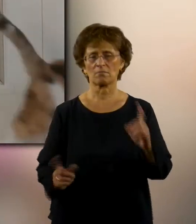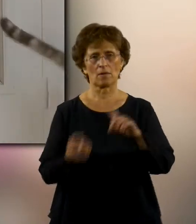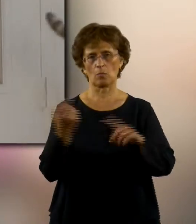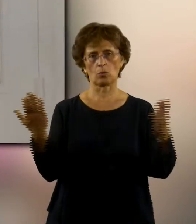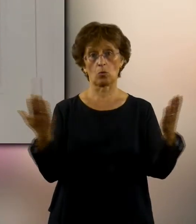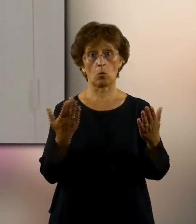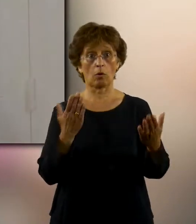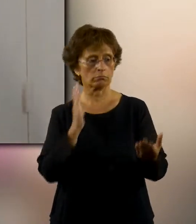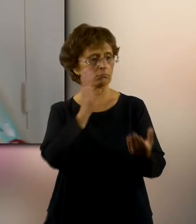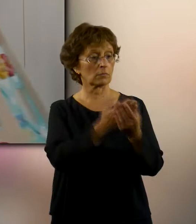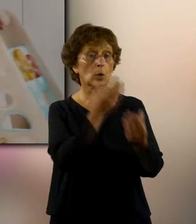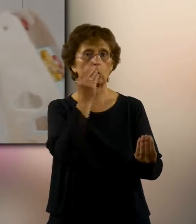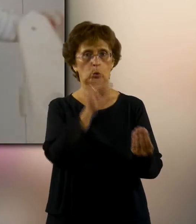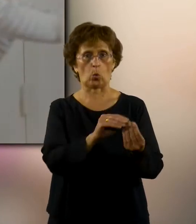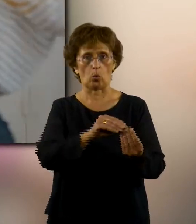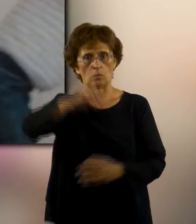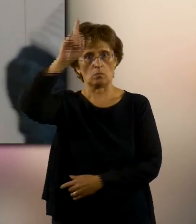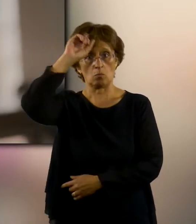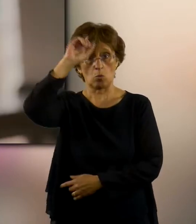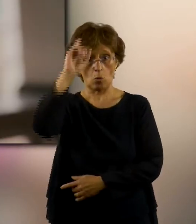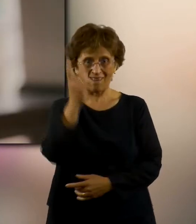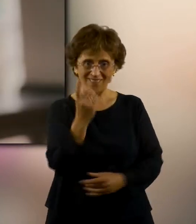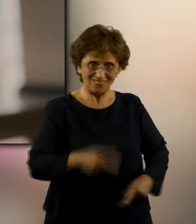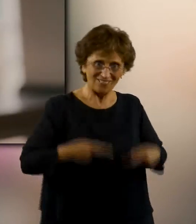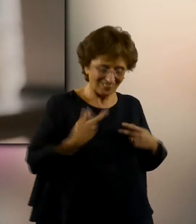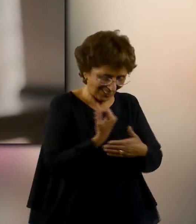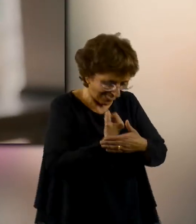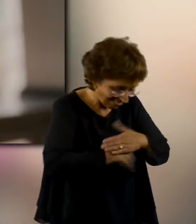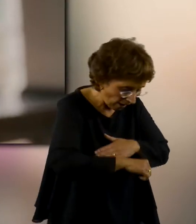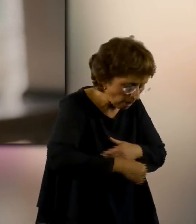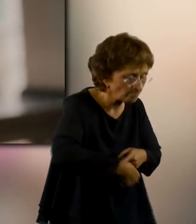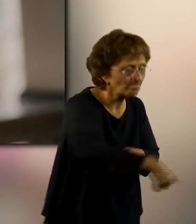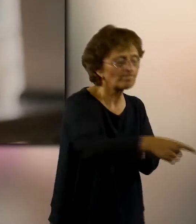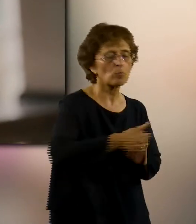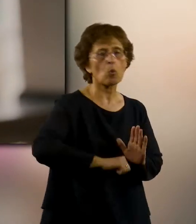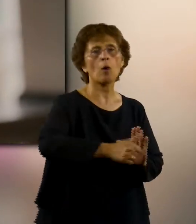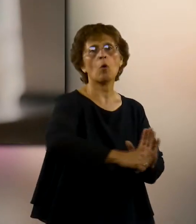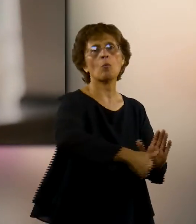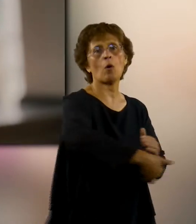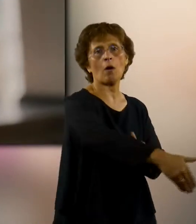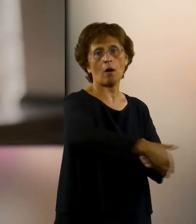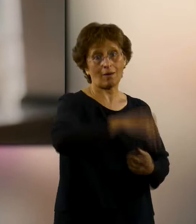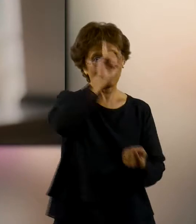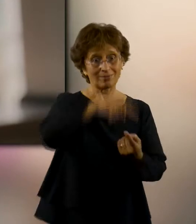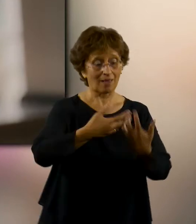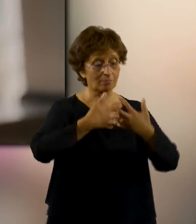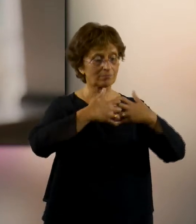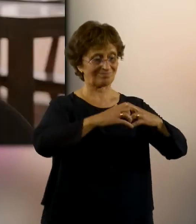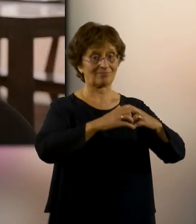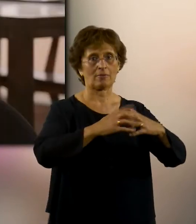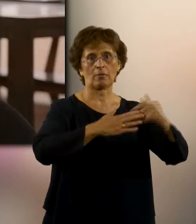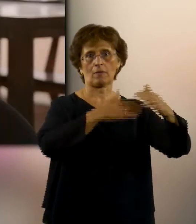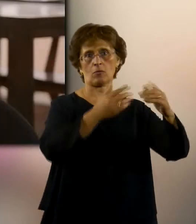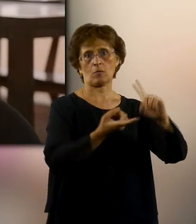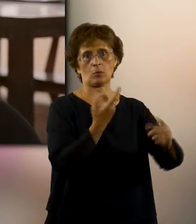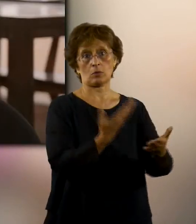C'est important d'agir tôt parce que tout se fait dans les premiers mois de vie et notamment par rapport à leur développement cérébral.